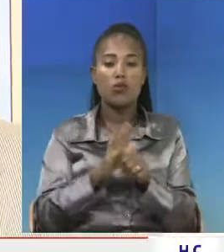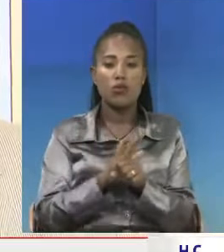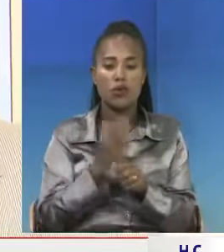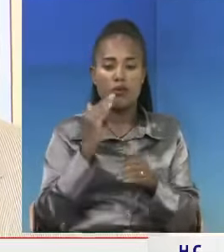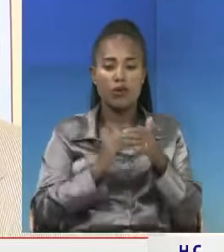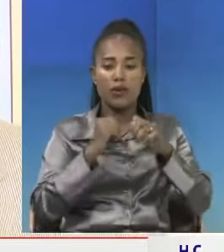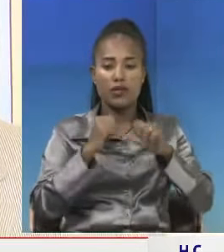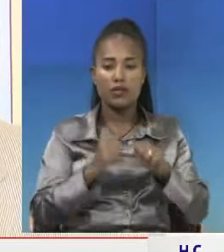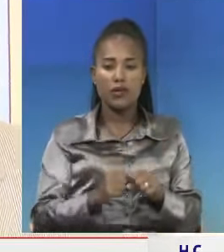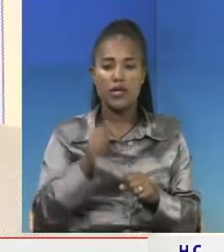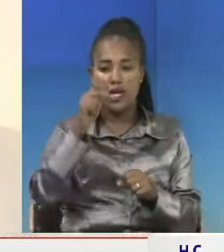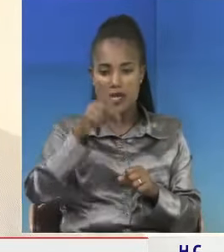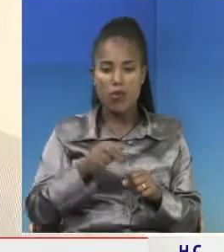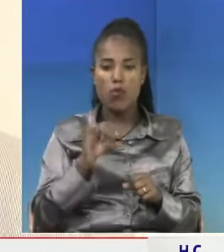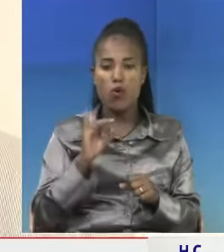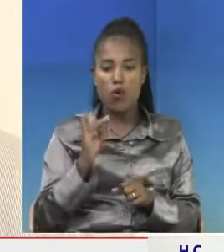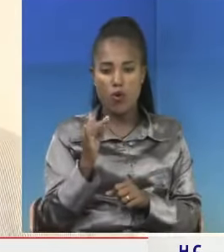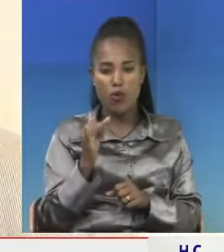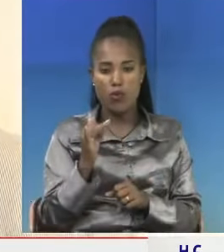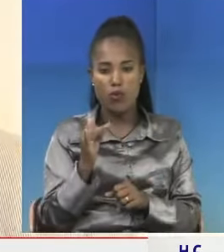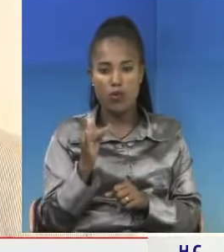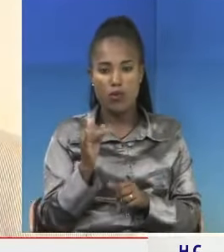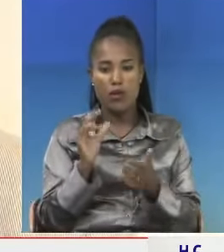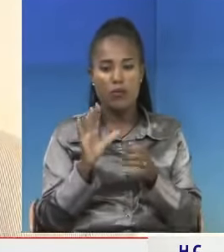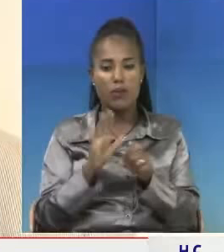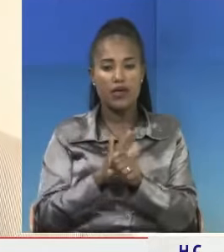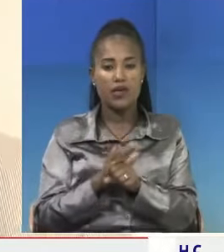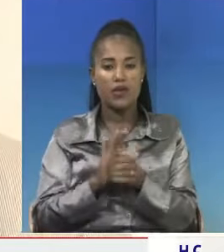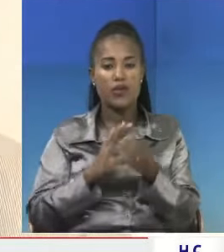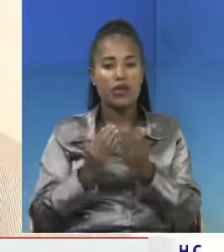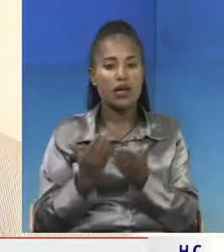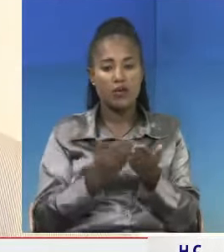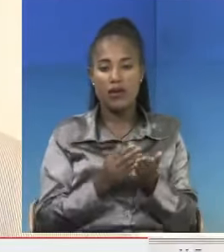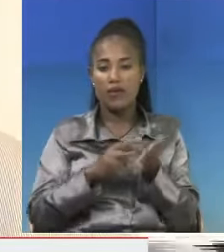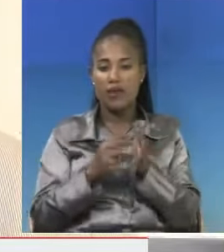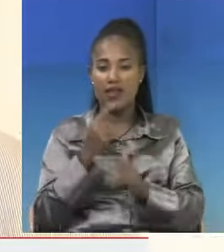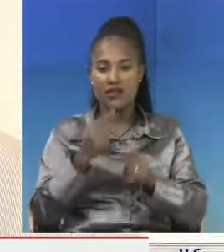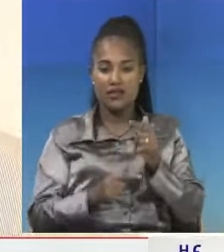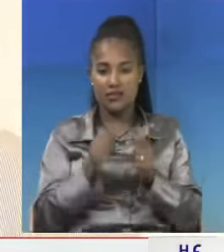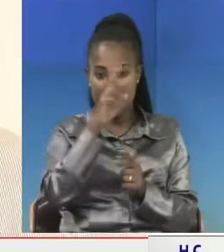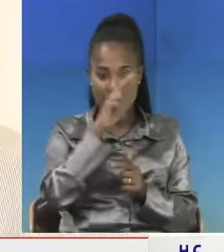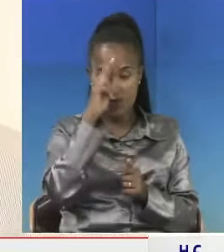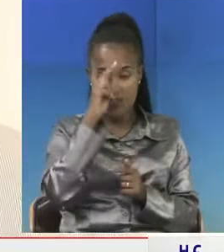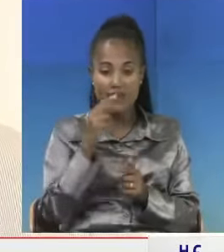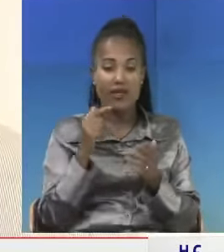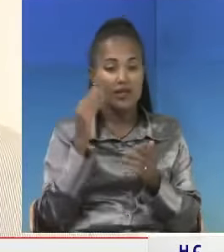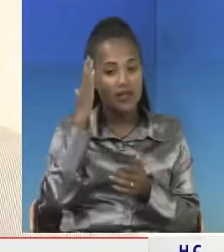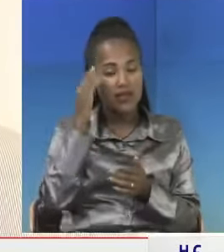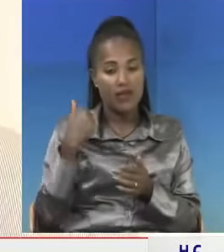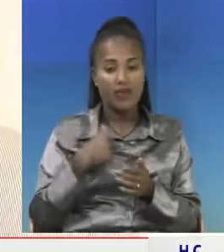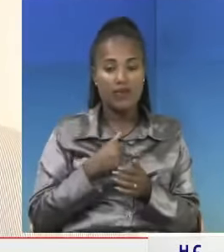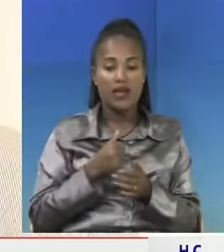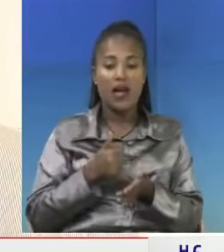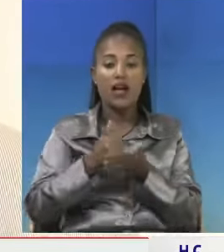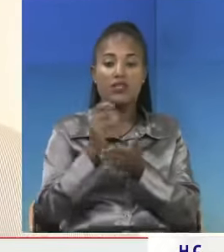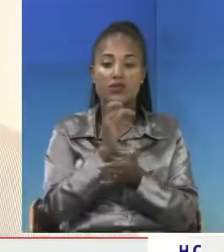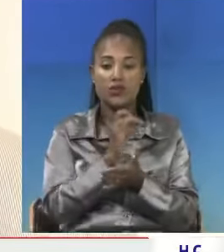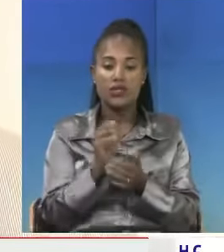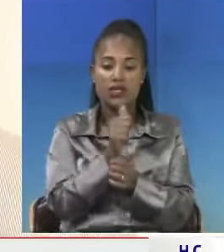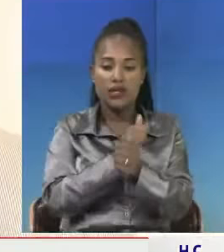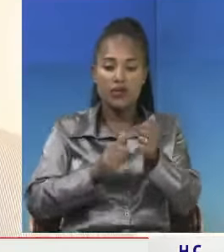መግባት የቻለበት ደቡብ ወሎ በበቂ ሁኔታ አቅርበናል አንችልም። ምክንያቱም እኛ አጋዥ ነን እንጂ